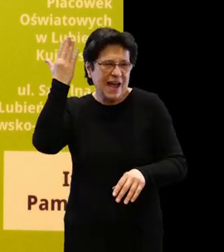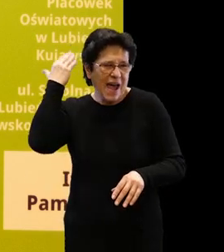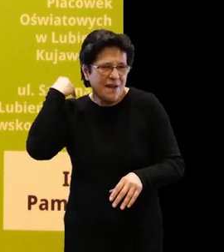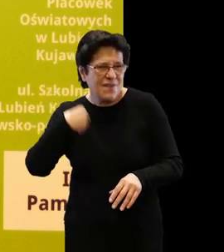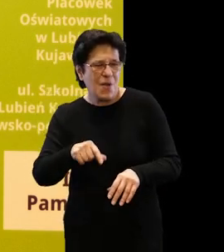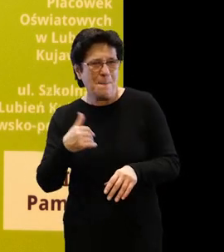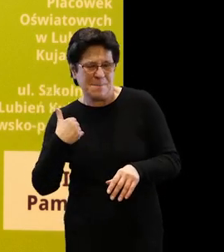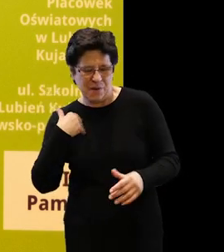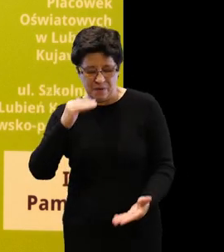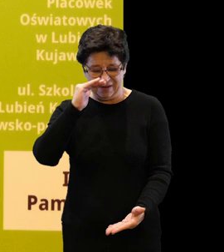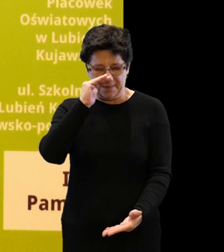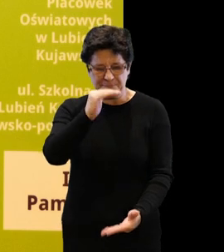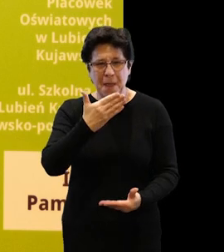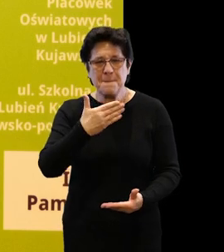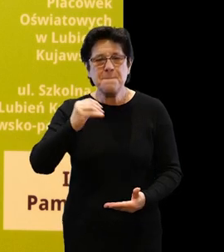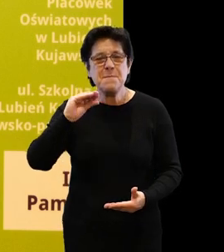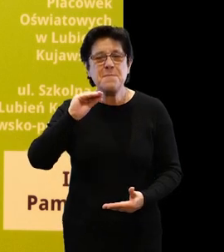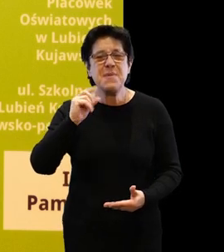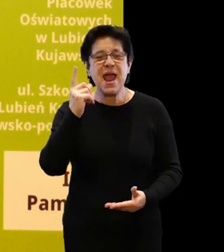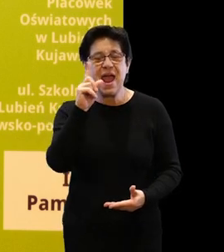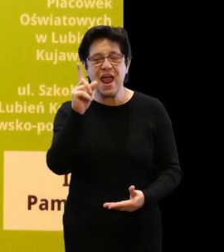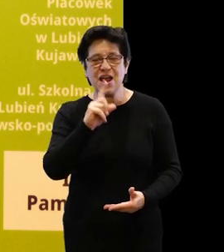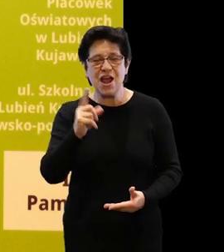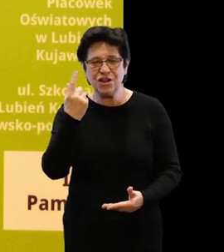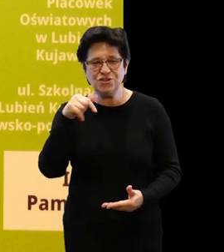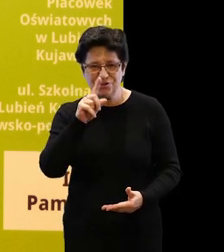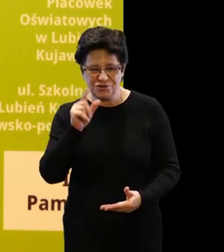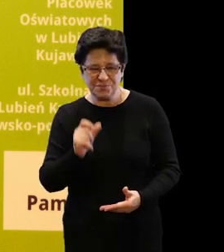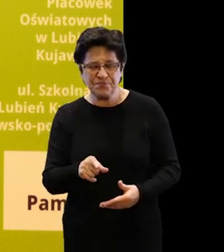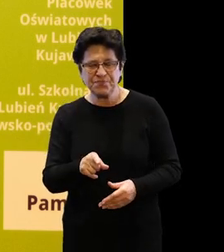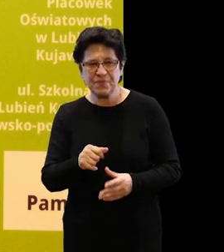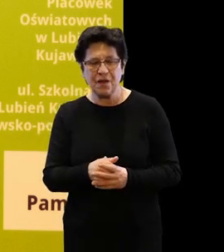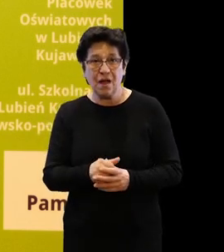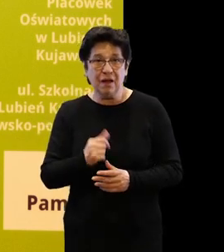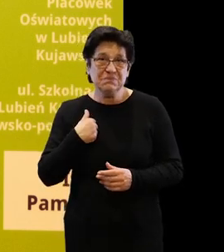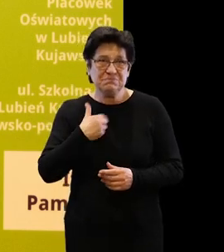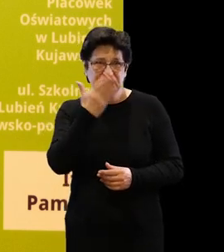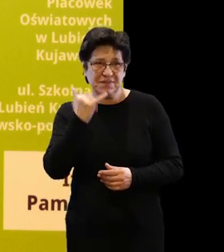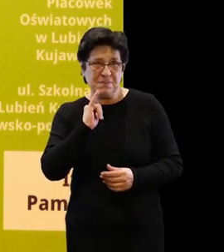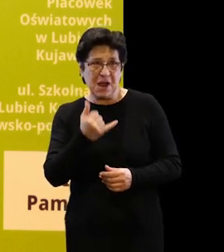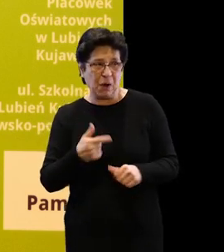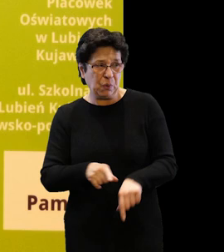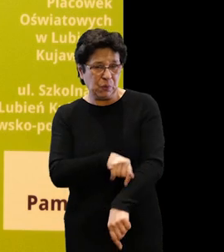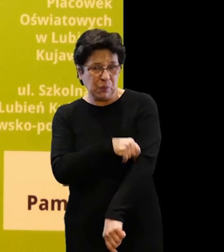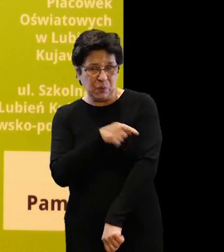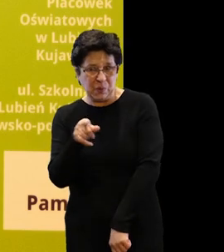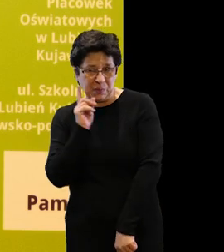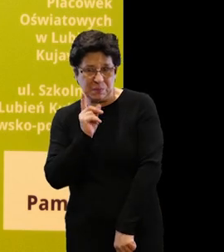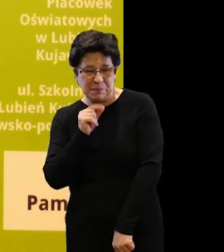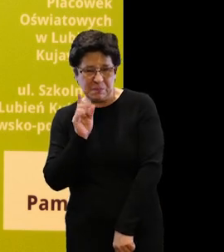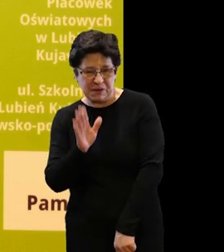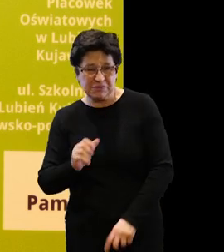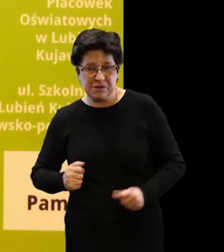knajpach i nie wiem jak długo ten pan będzie oczywiście działał ale myślę że na